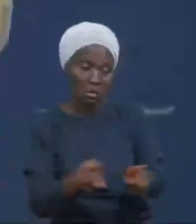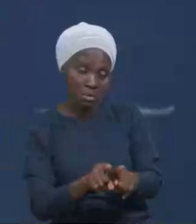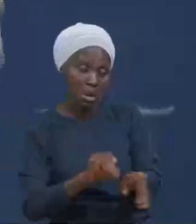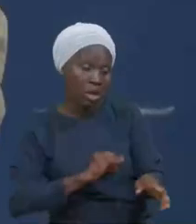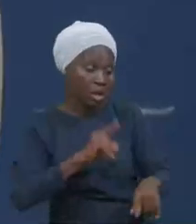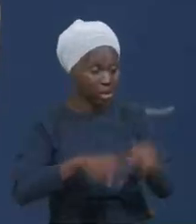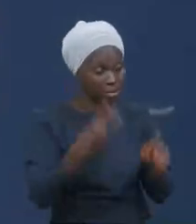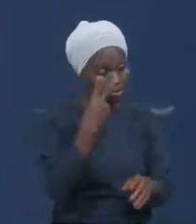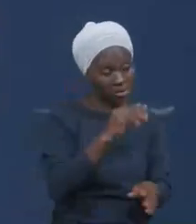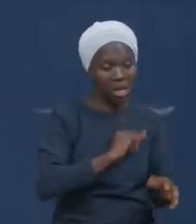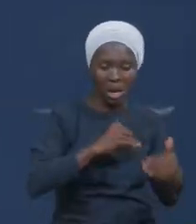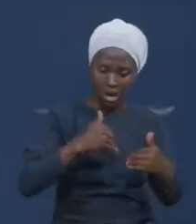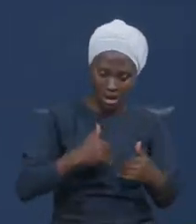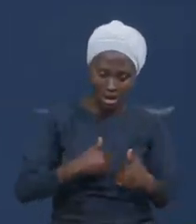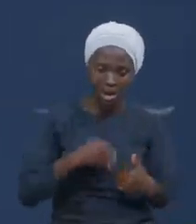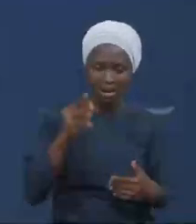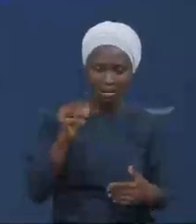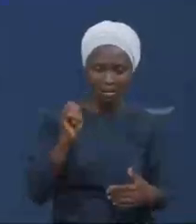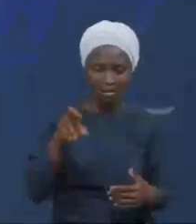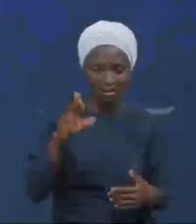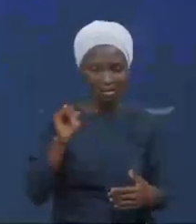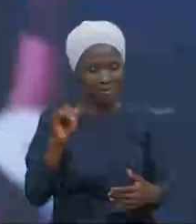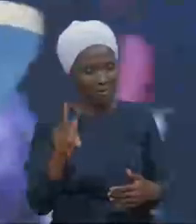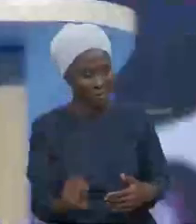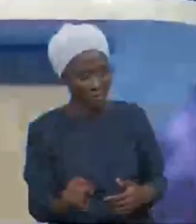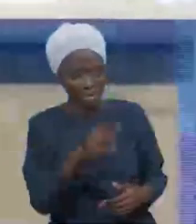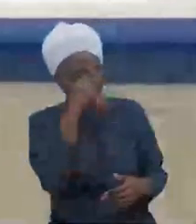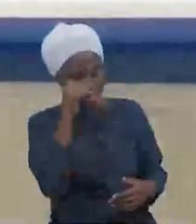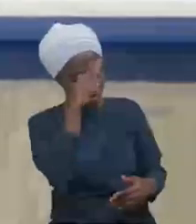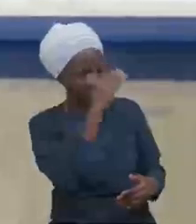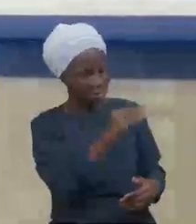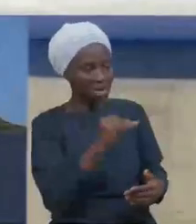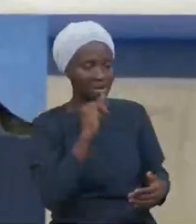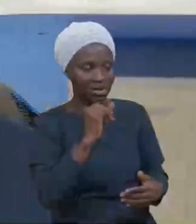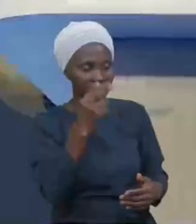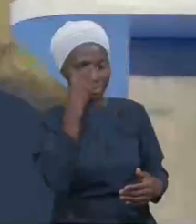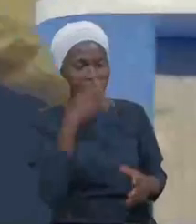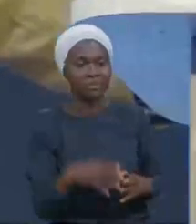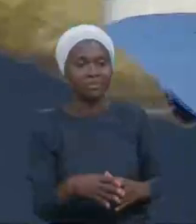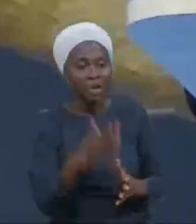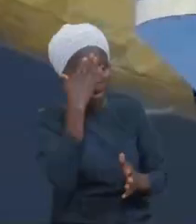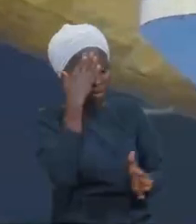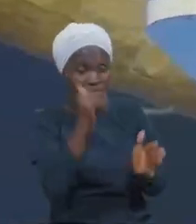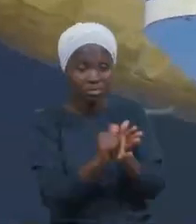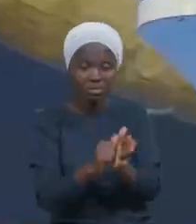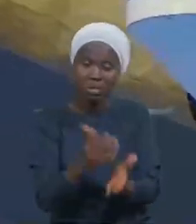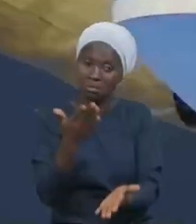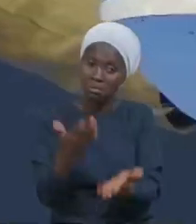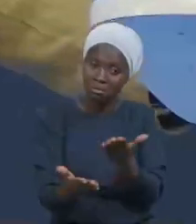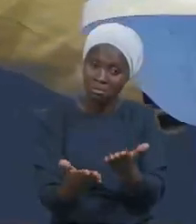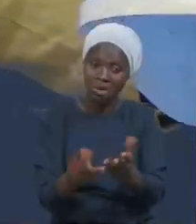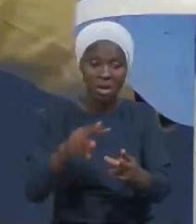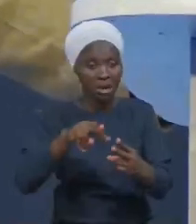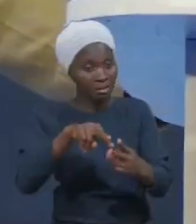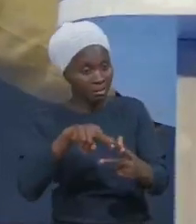qu'un homme est aveugle, qui n'a pas de mérite. Non, il savait. Que tu sois aveugle ou pas aveugle, que tu